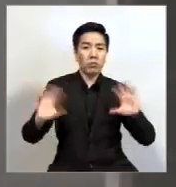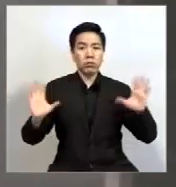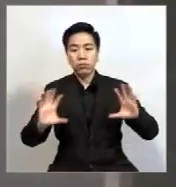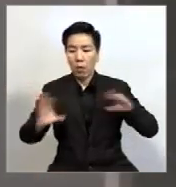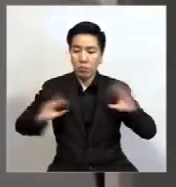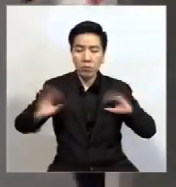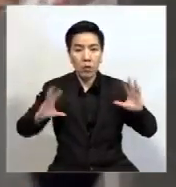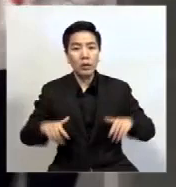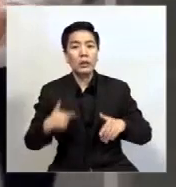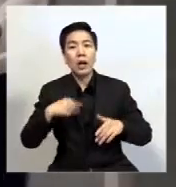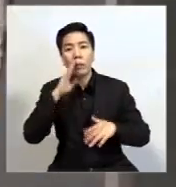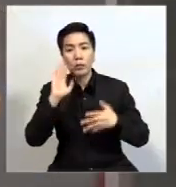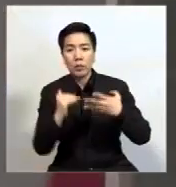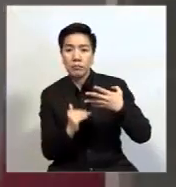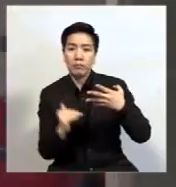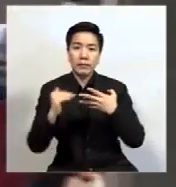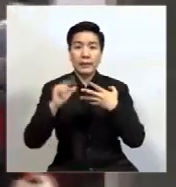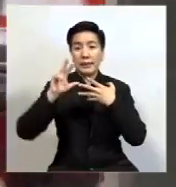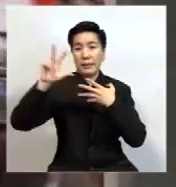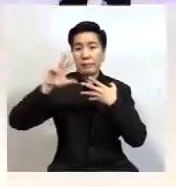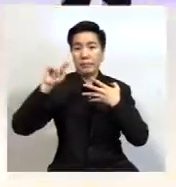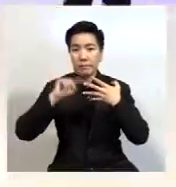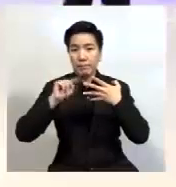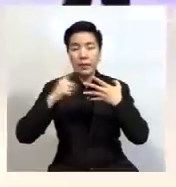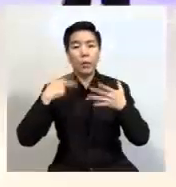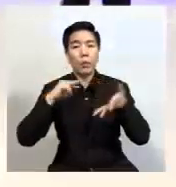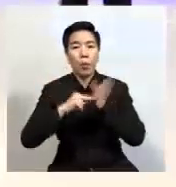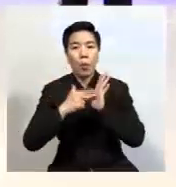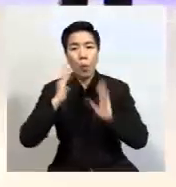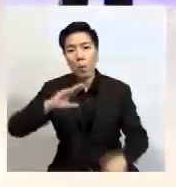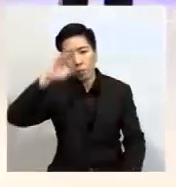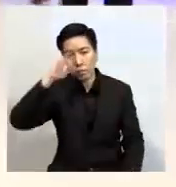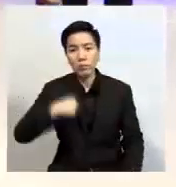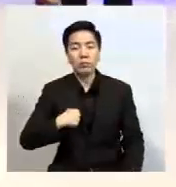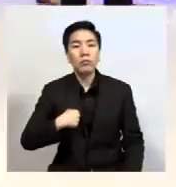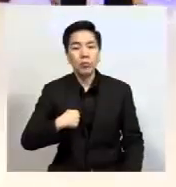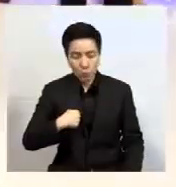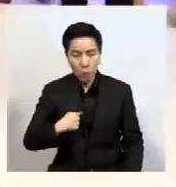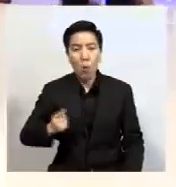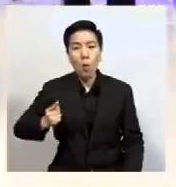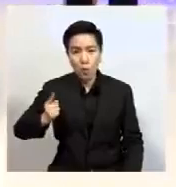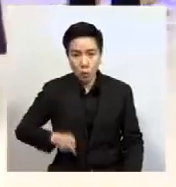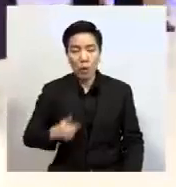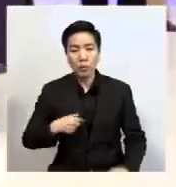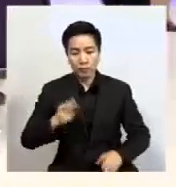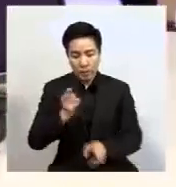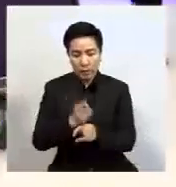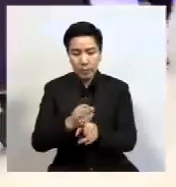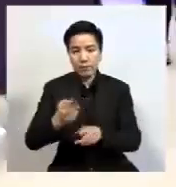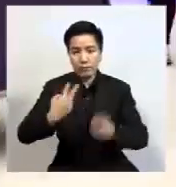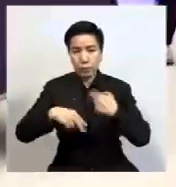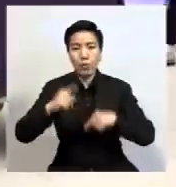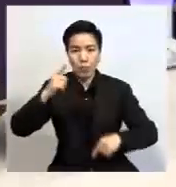าแต่หากมีการยกระดับเป็นระดับ3แล้วเนี่ยในส่วนของผู้ป่วยจะไม่สามารถปฏิเสธการเข้ารับการรักษ